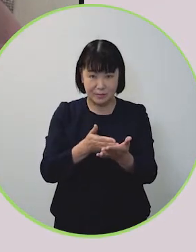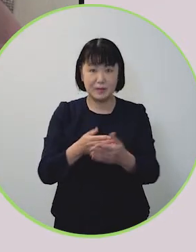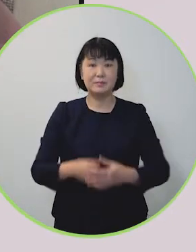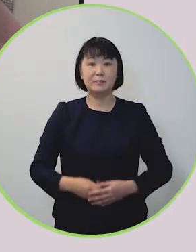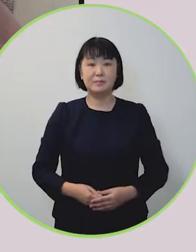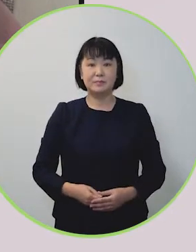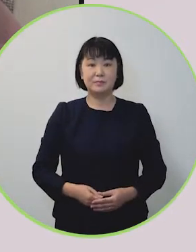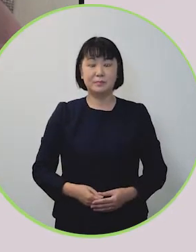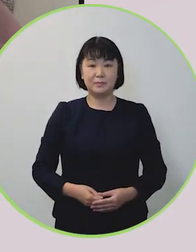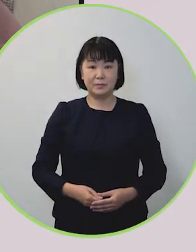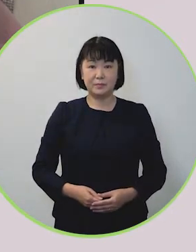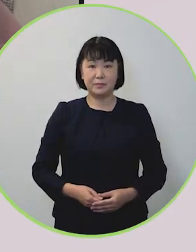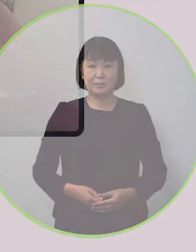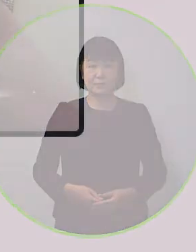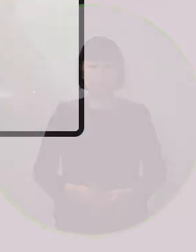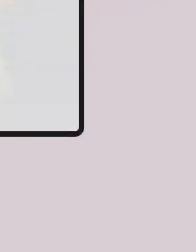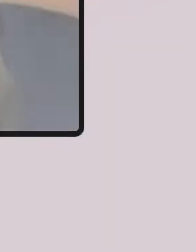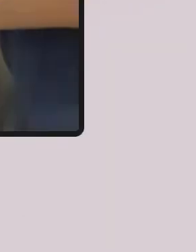触れていくね